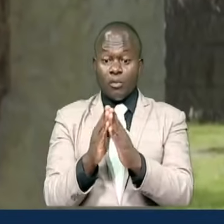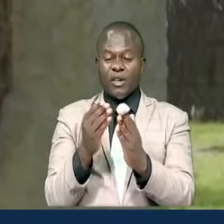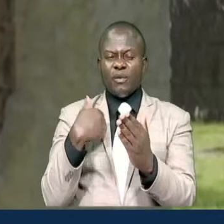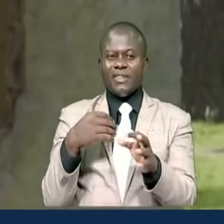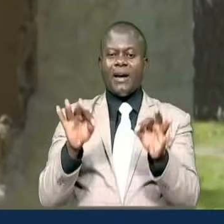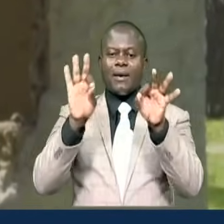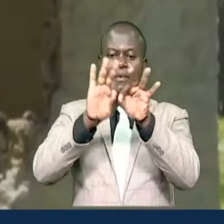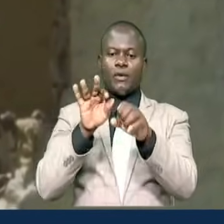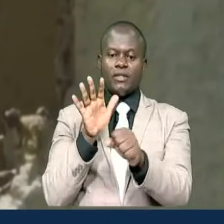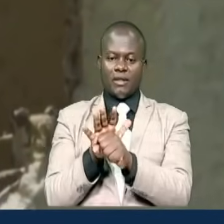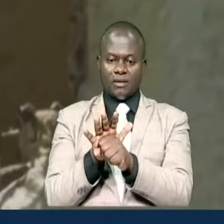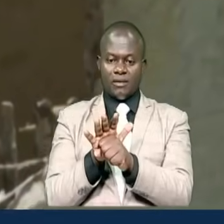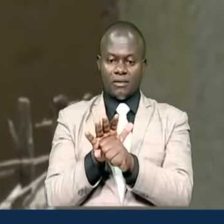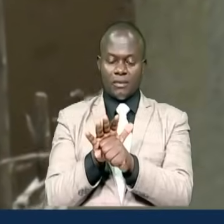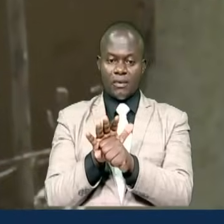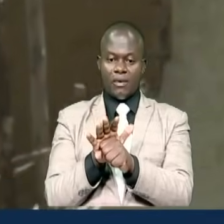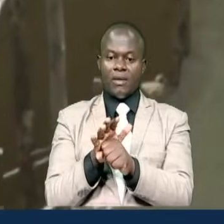cyane, umujyi